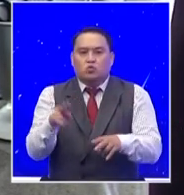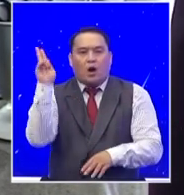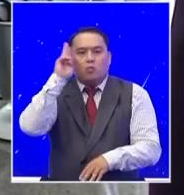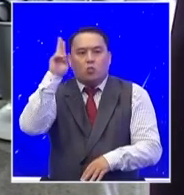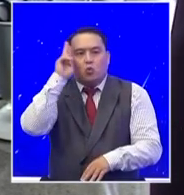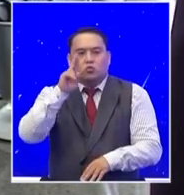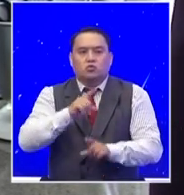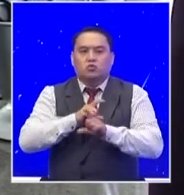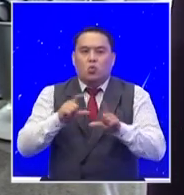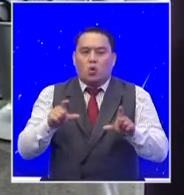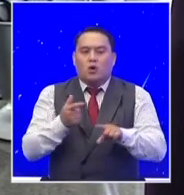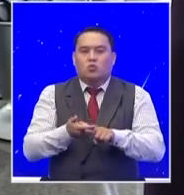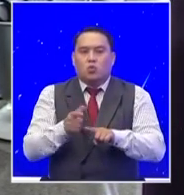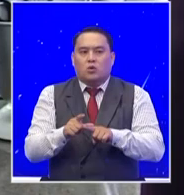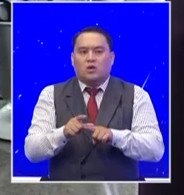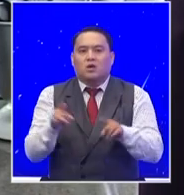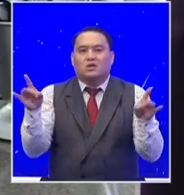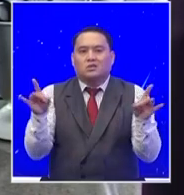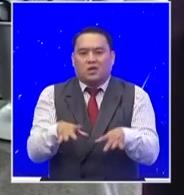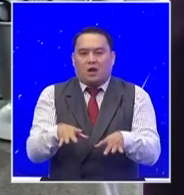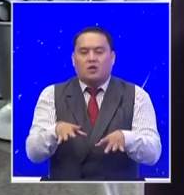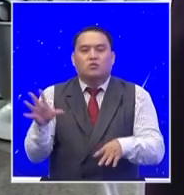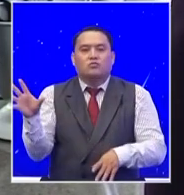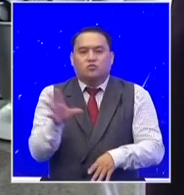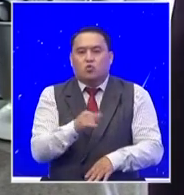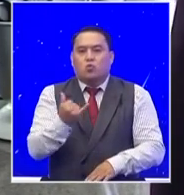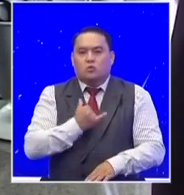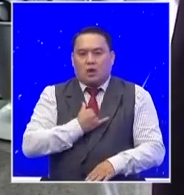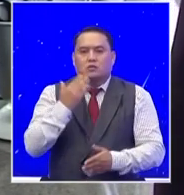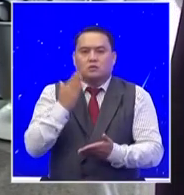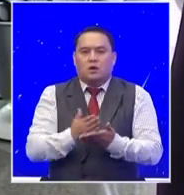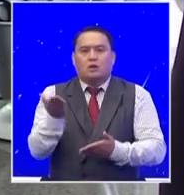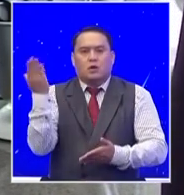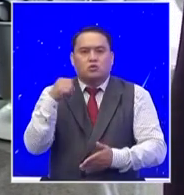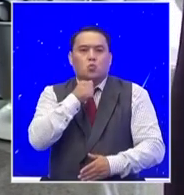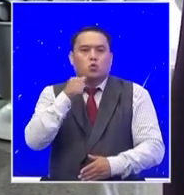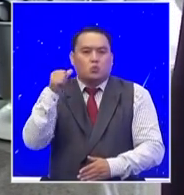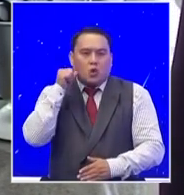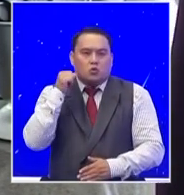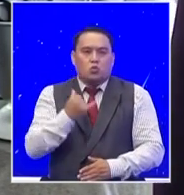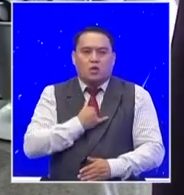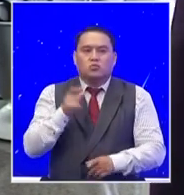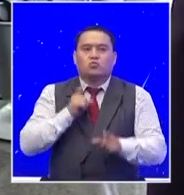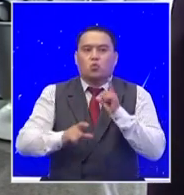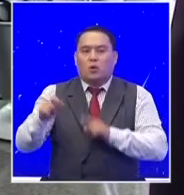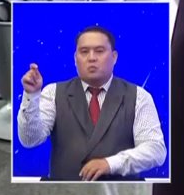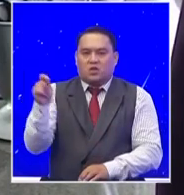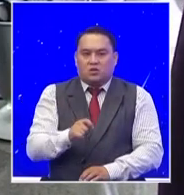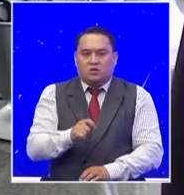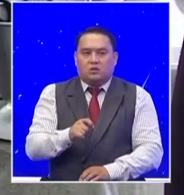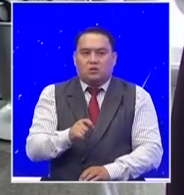обучаться на том оборудовании, которое стоят в ресторане. Все сейчас у нас есть. Если раньше, в прошлом году, студент, придя